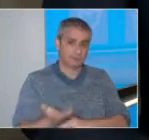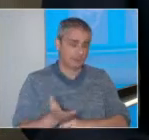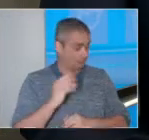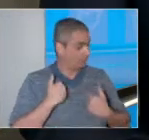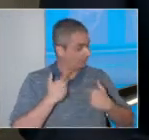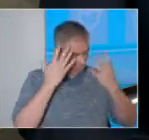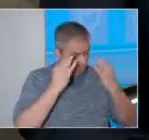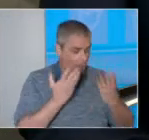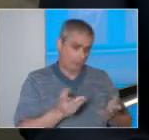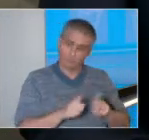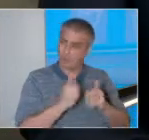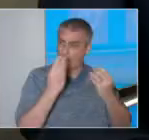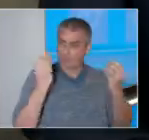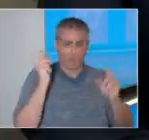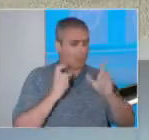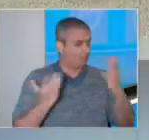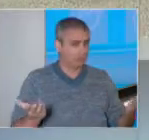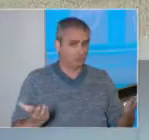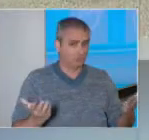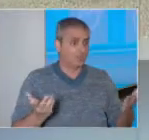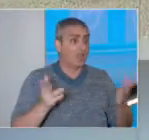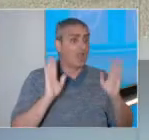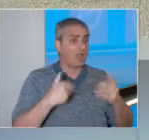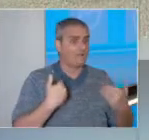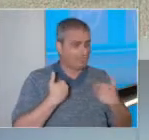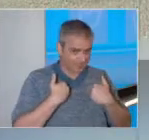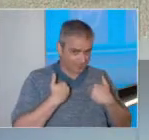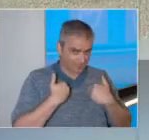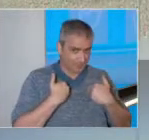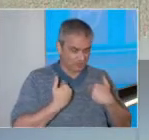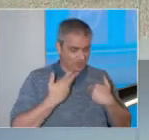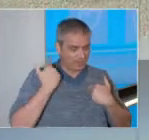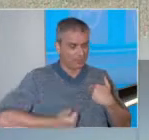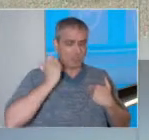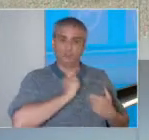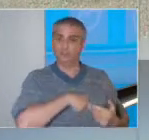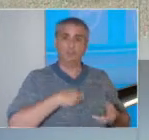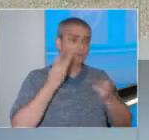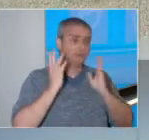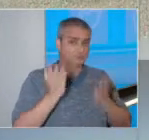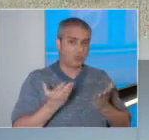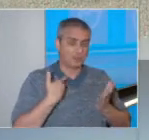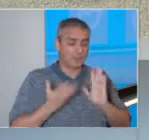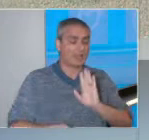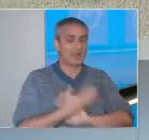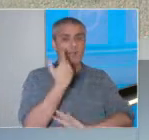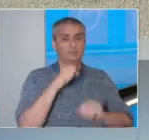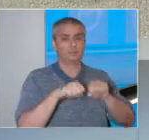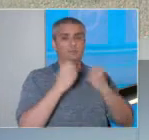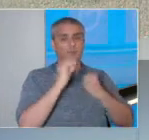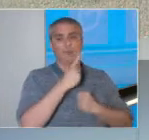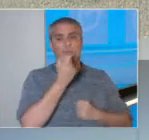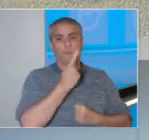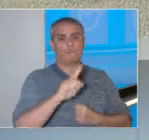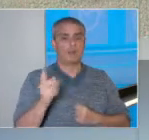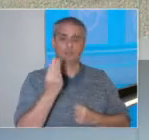לי גם הערכה אליו, כמו הרבה הרבה אנשים. גם אני, שהייתי ראש עיריית סדרות, חילצתי אותה ממשבר של 100